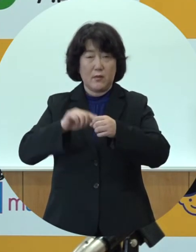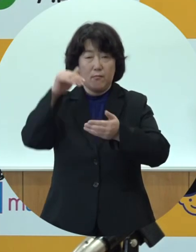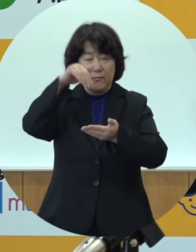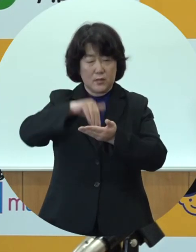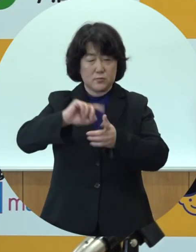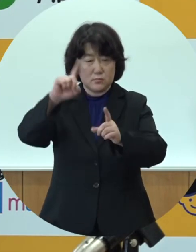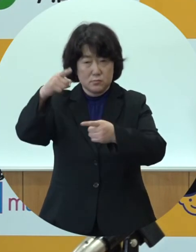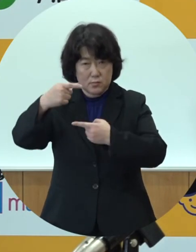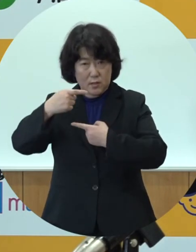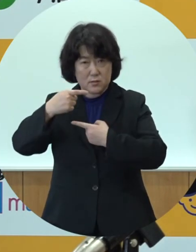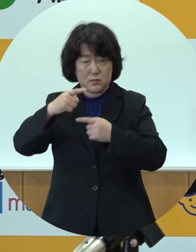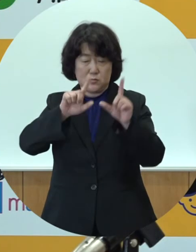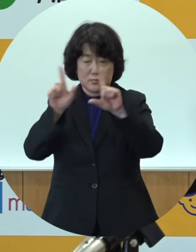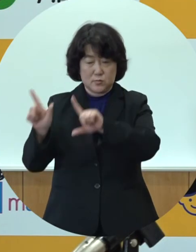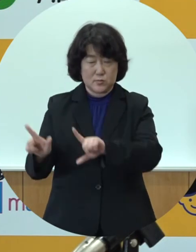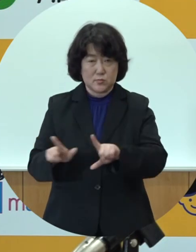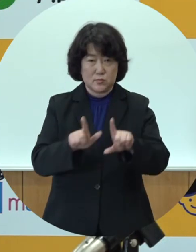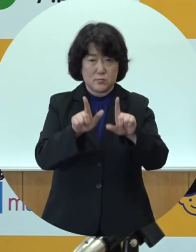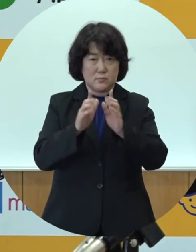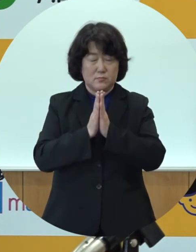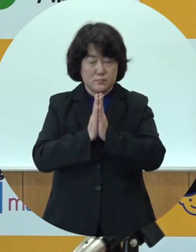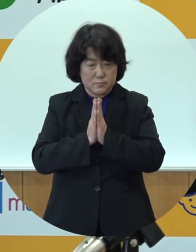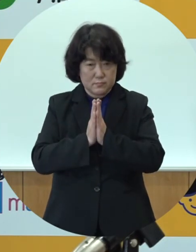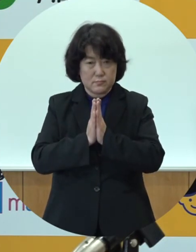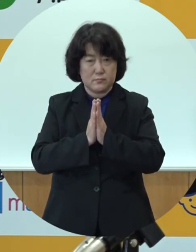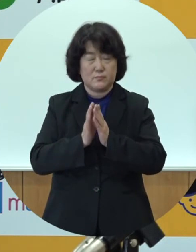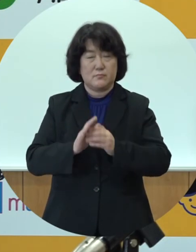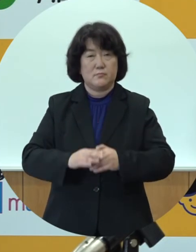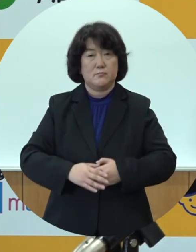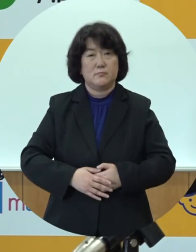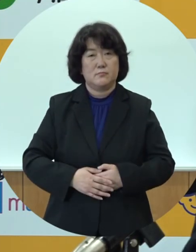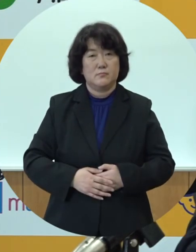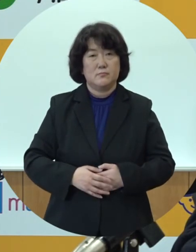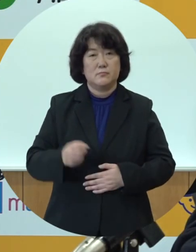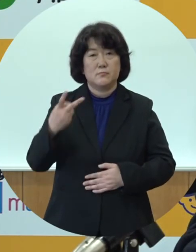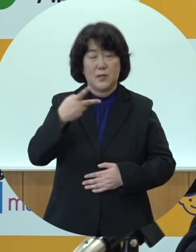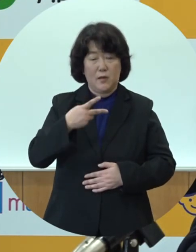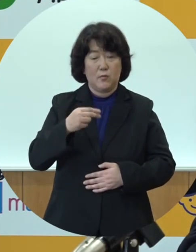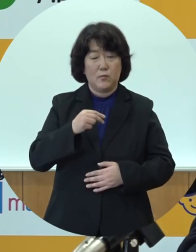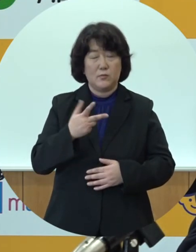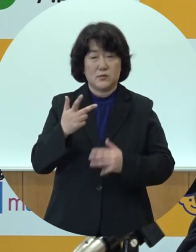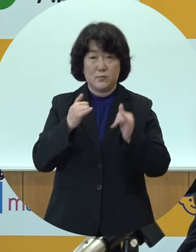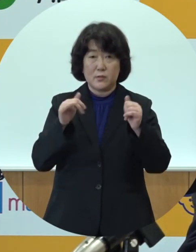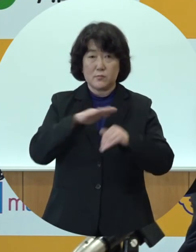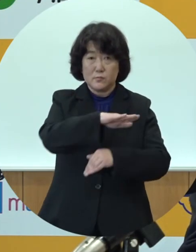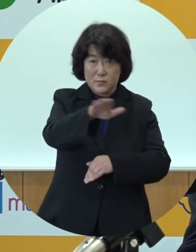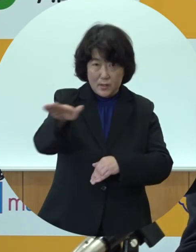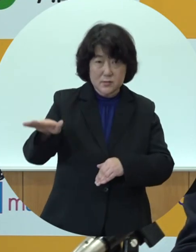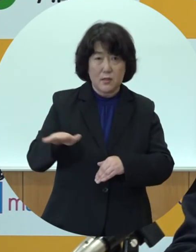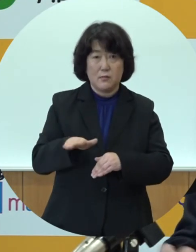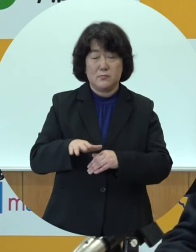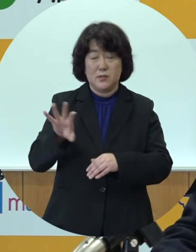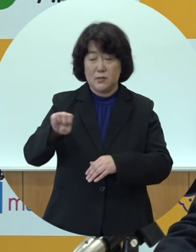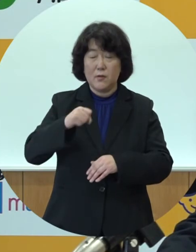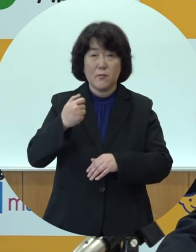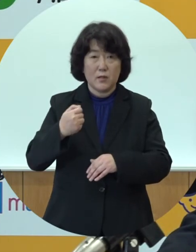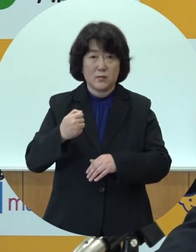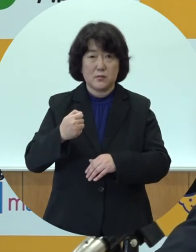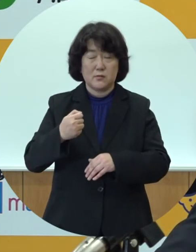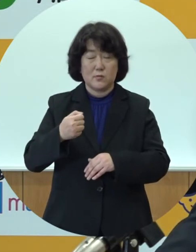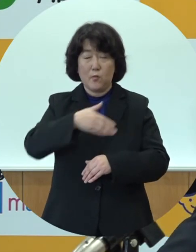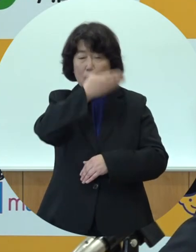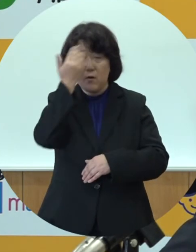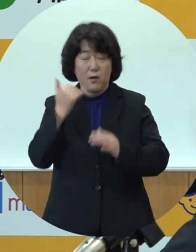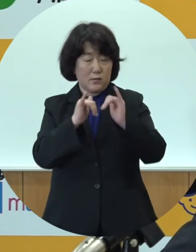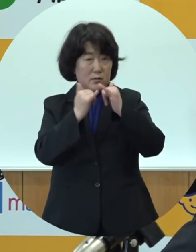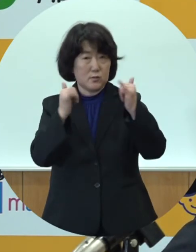ただきますようお願いを申し上げたいというふうに思います。なお市民の皆さん、今治市の若年